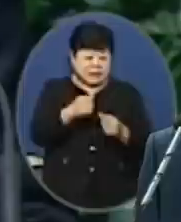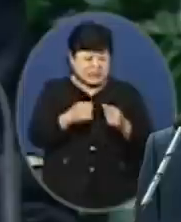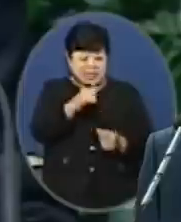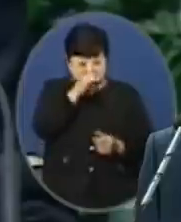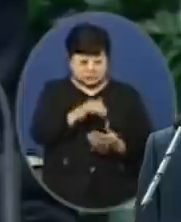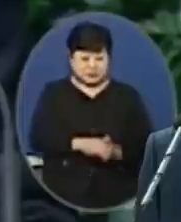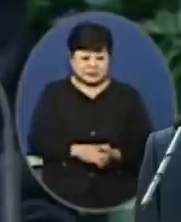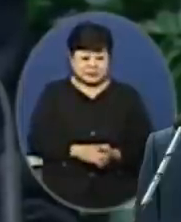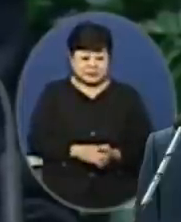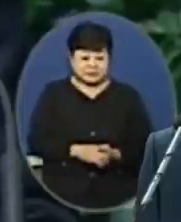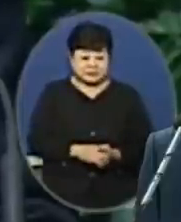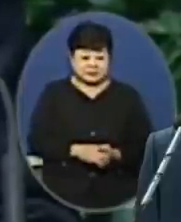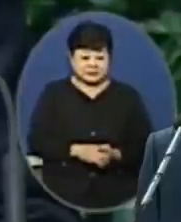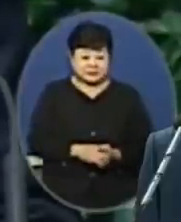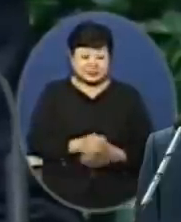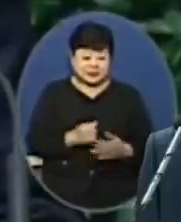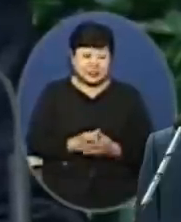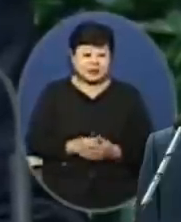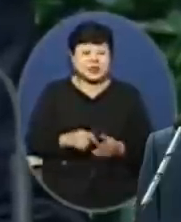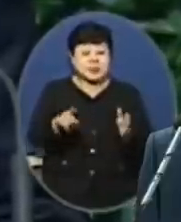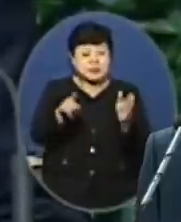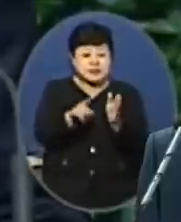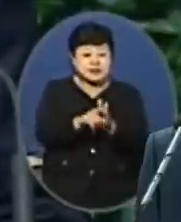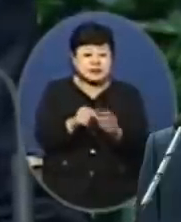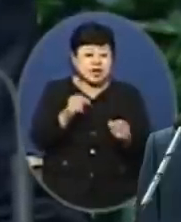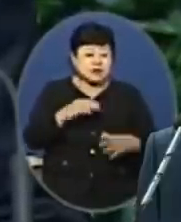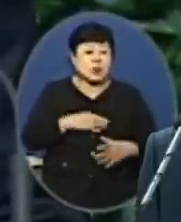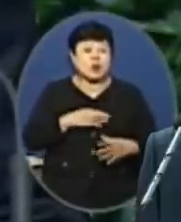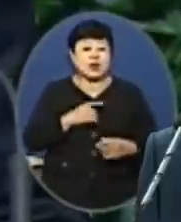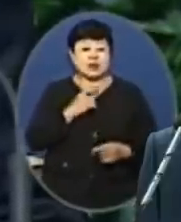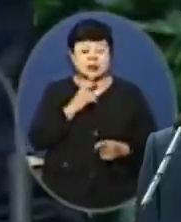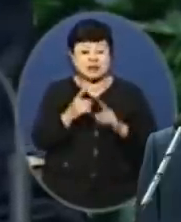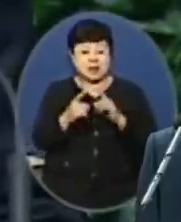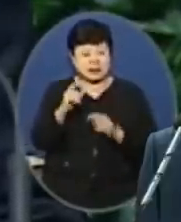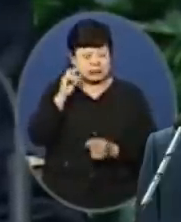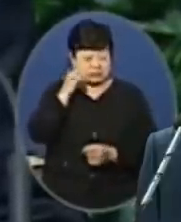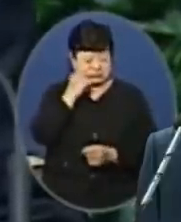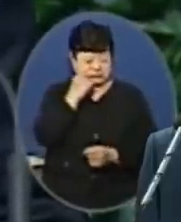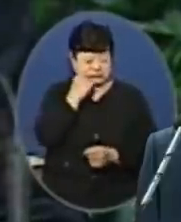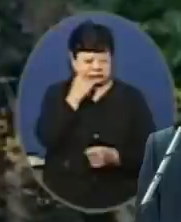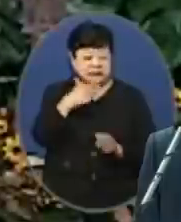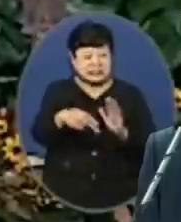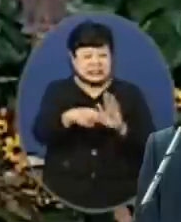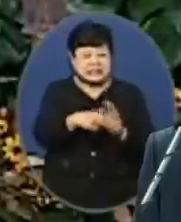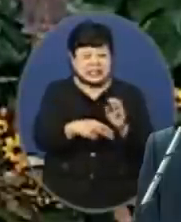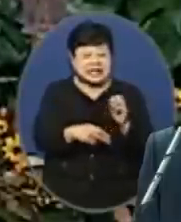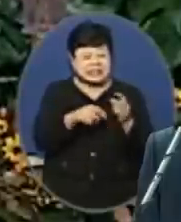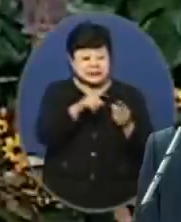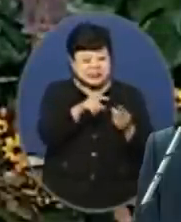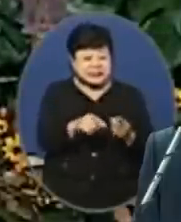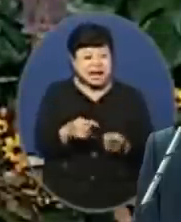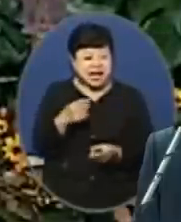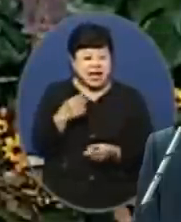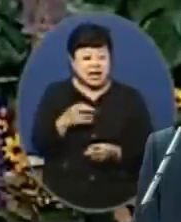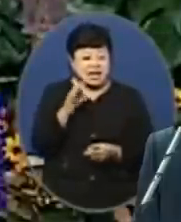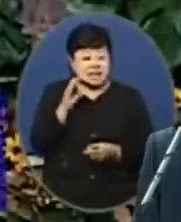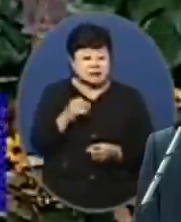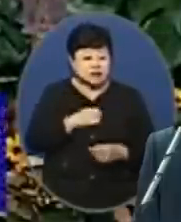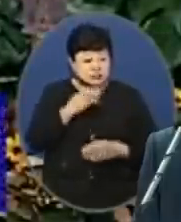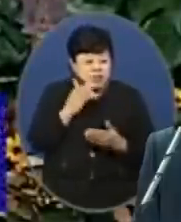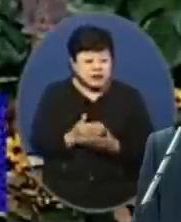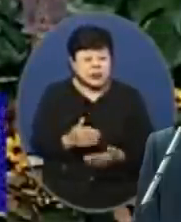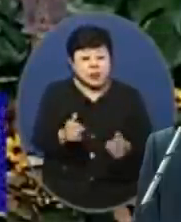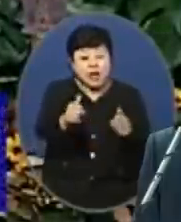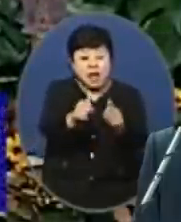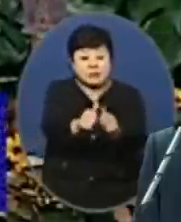살아있다. 그러면 우리 신앙이 얼마나 놀라운 일인지 말로 다할 수 없습니다. 이사야 41장 10절에 두려워하지 말라, 내가